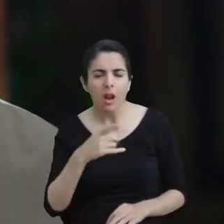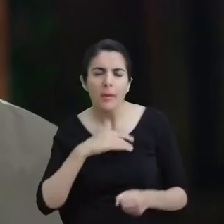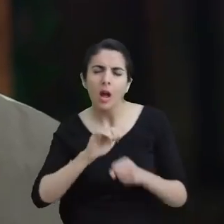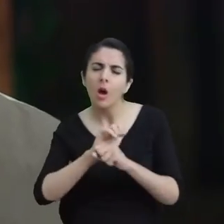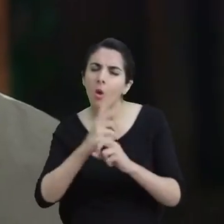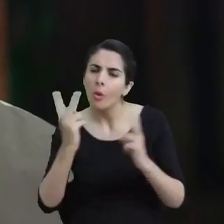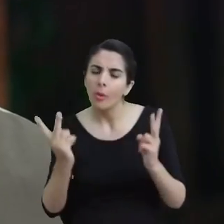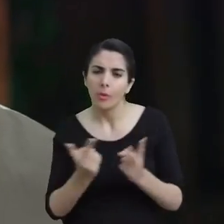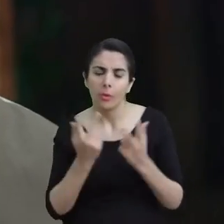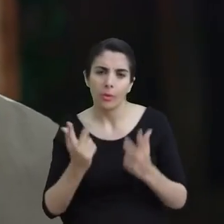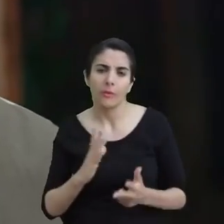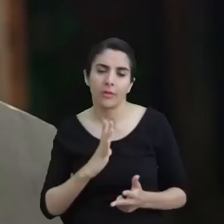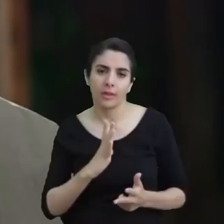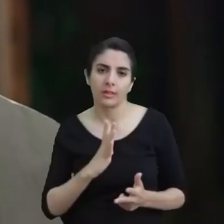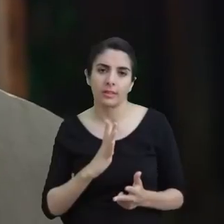sana dünyayı dar ederim.